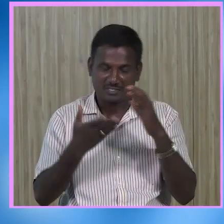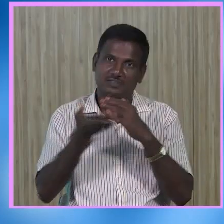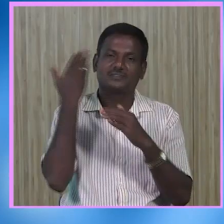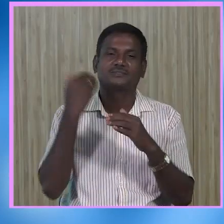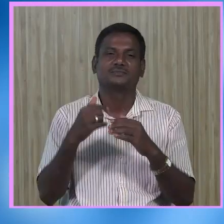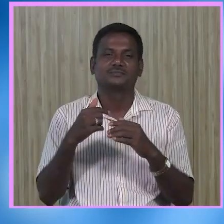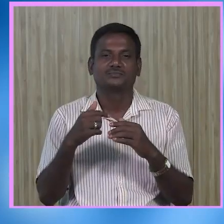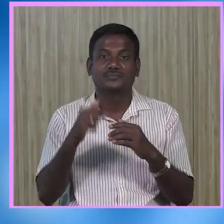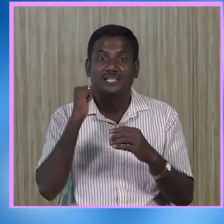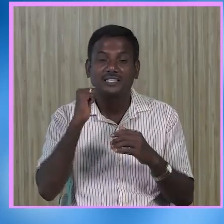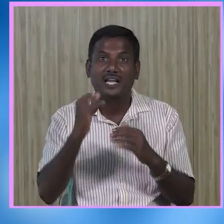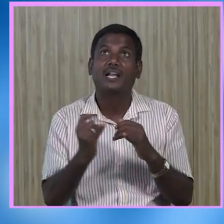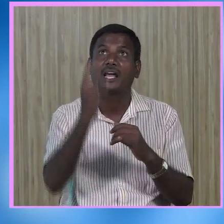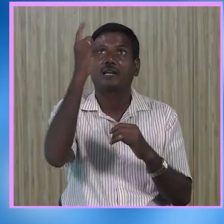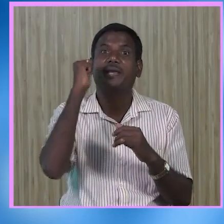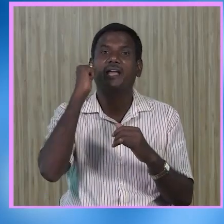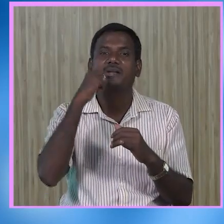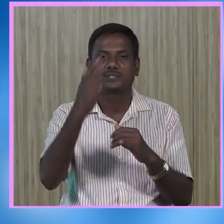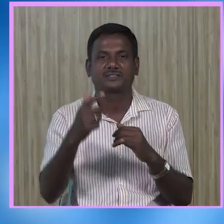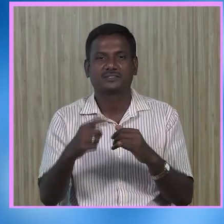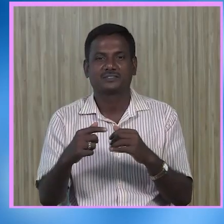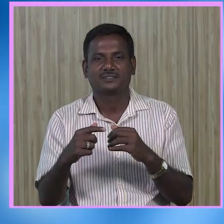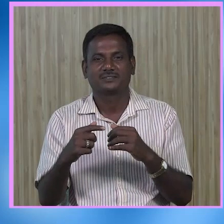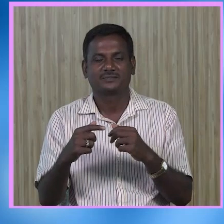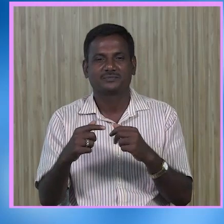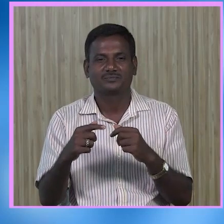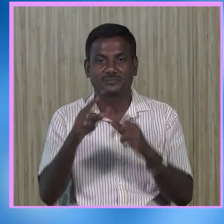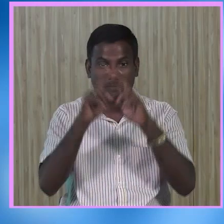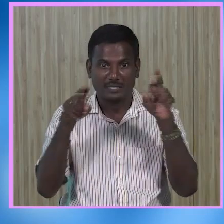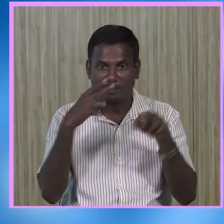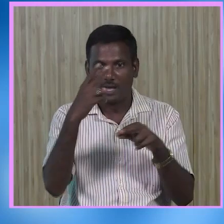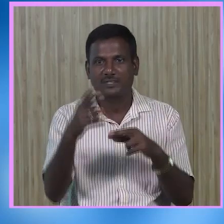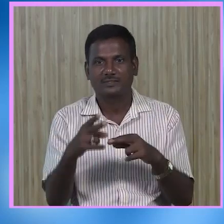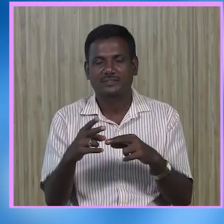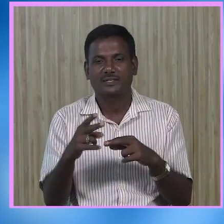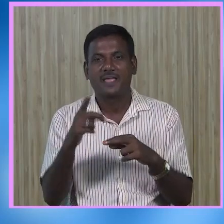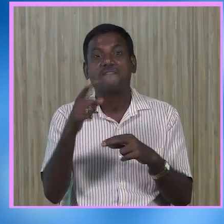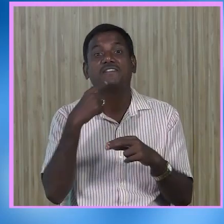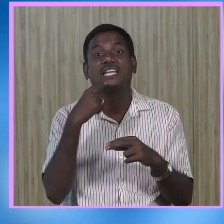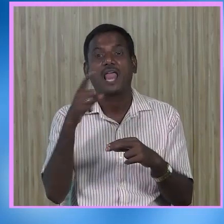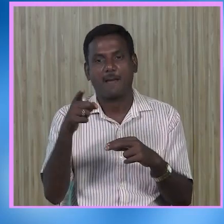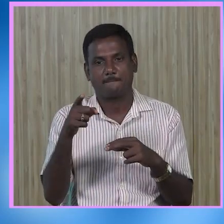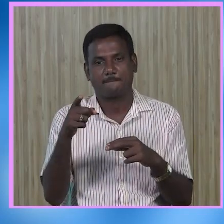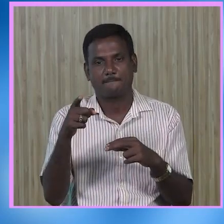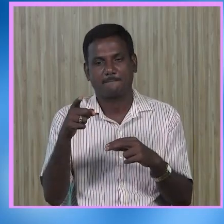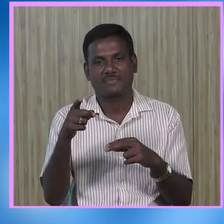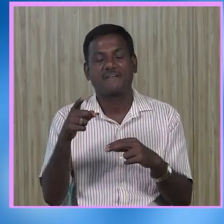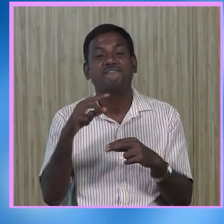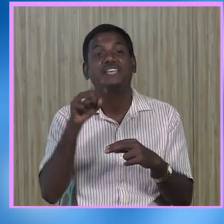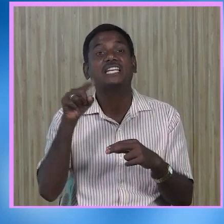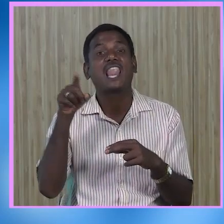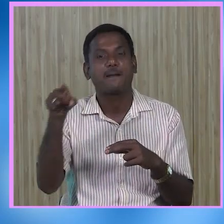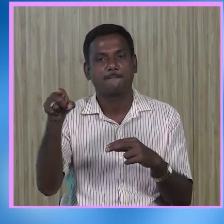செஞ்சிட்ருக்கு. எதுக்காக ராக்கெட் அனுப்பணும் அப்படின்னா, இந்த படத்தில் பாருங்கள், விண்கலம், இது ஒரு